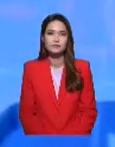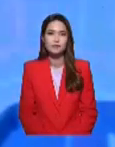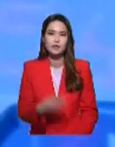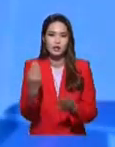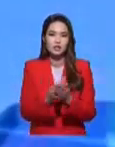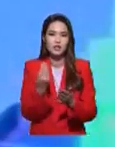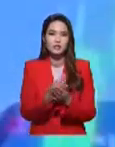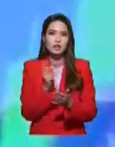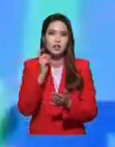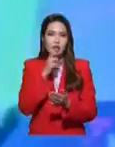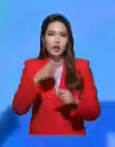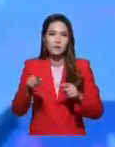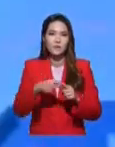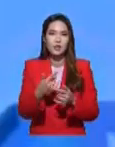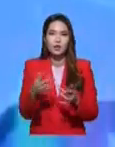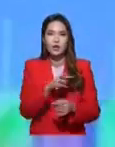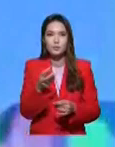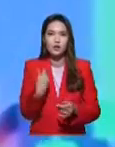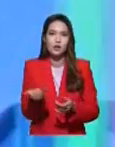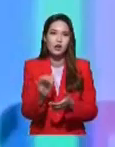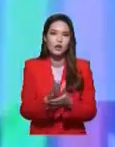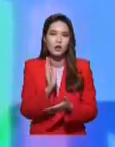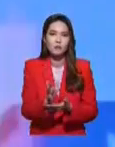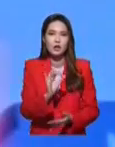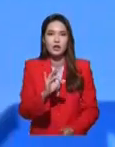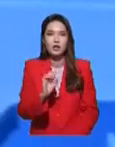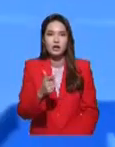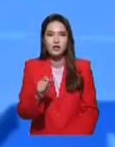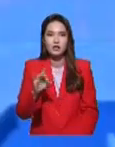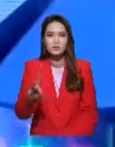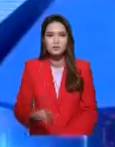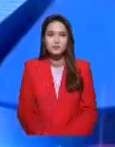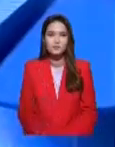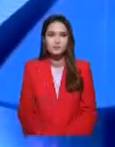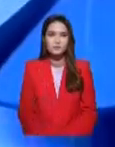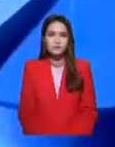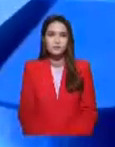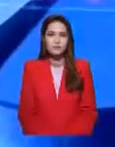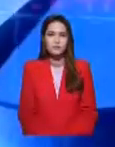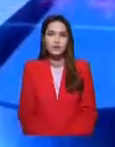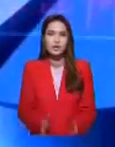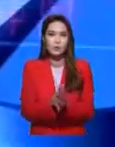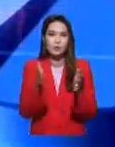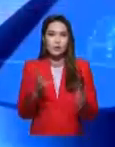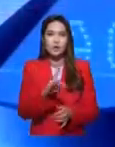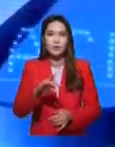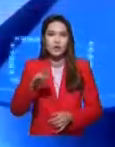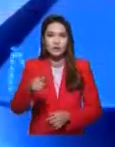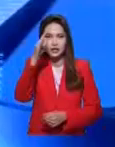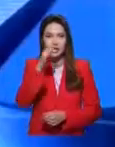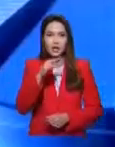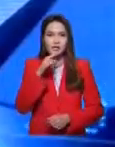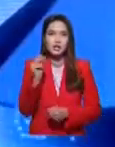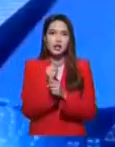С новостями экономики в ближайшие несколько минут вас познакомлю я, Ергали Рамазанулы. Больше миллиарда тенге